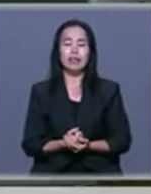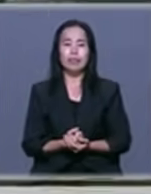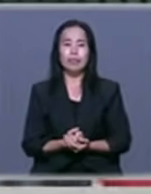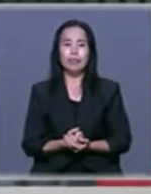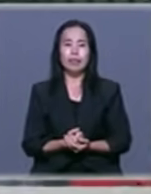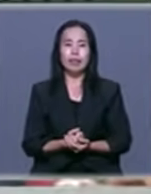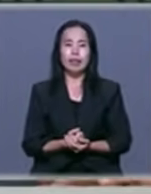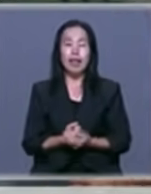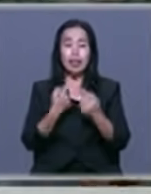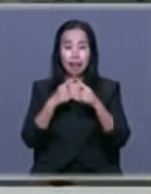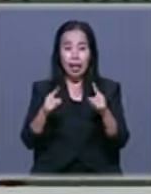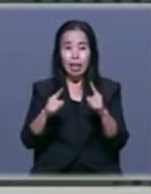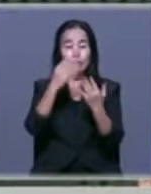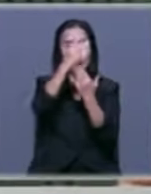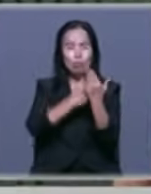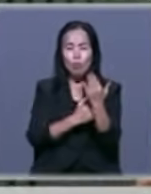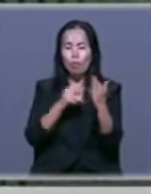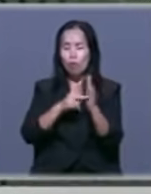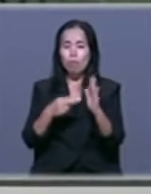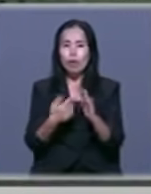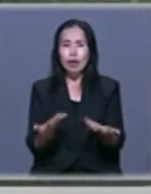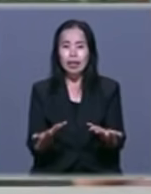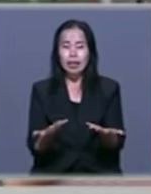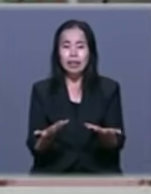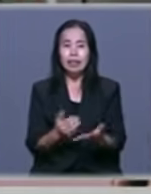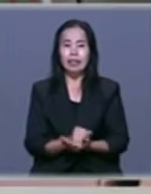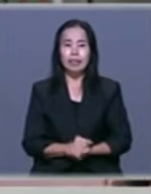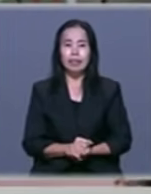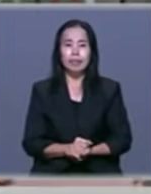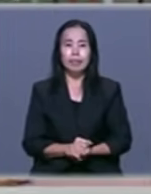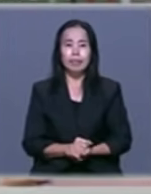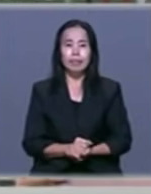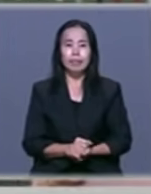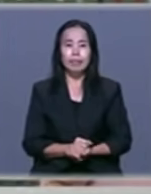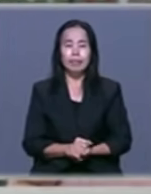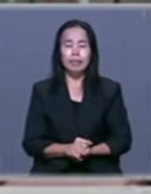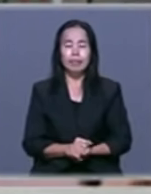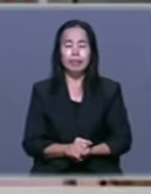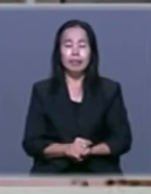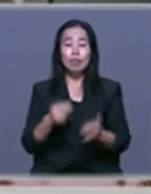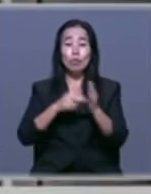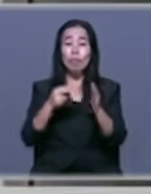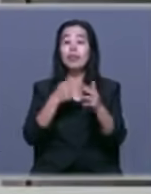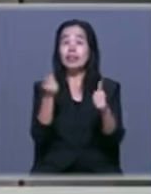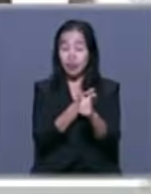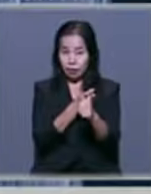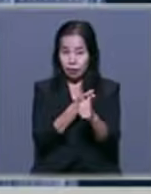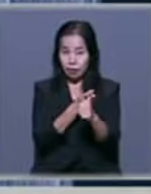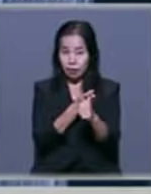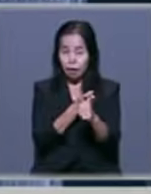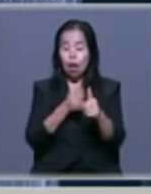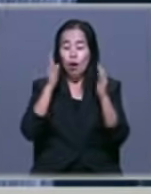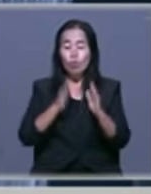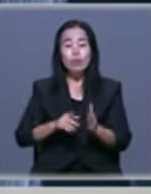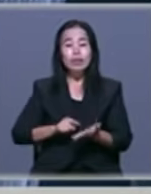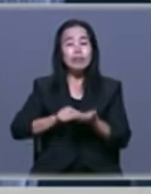สิ่งทั้งหมดเนี่ยมันแปลว่าอะไรมันแปลว่า1คือคุณเสนอข่าวเนี่ย